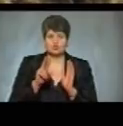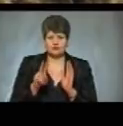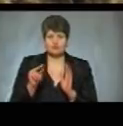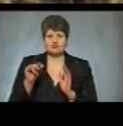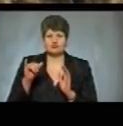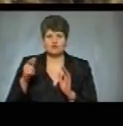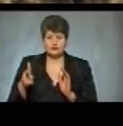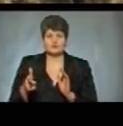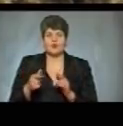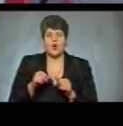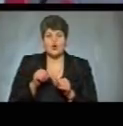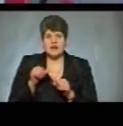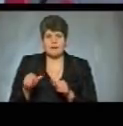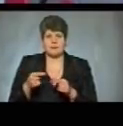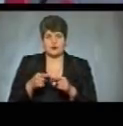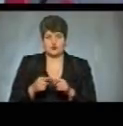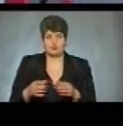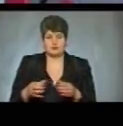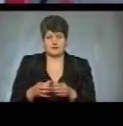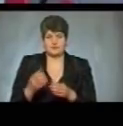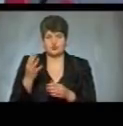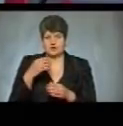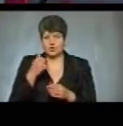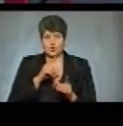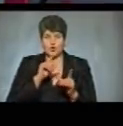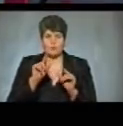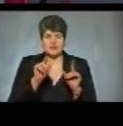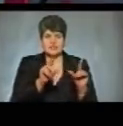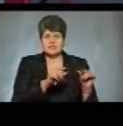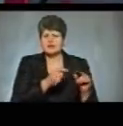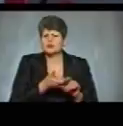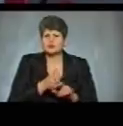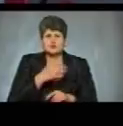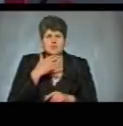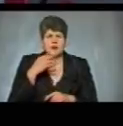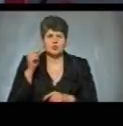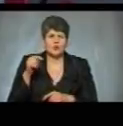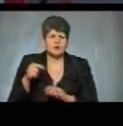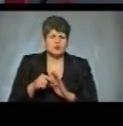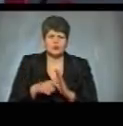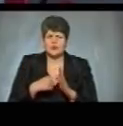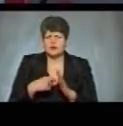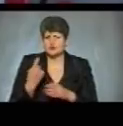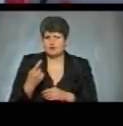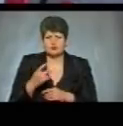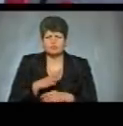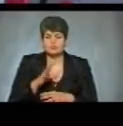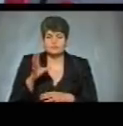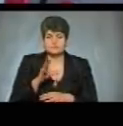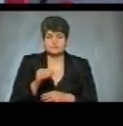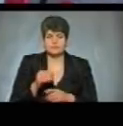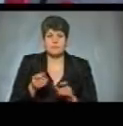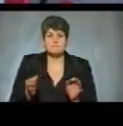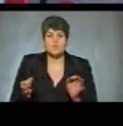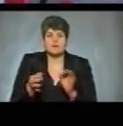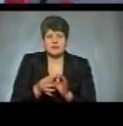окремою механізованою бригадою. За 4 роки об'їздили дуже багато і Донецьку, і Луганську область, то фактично були все, тому що прикріплені